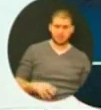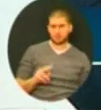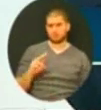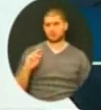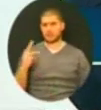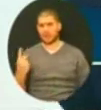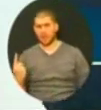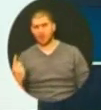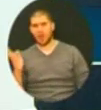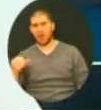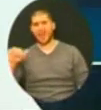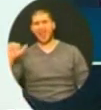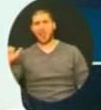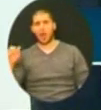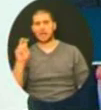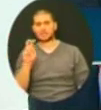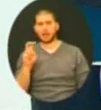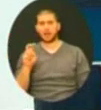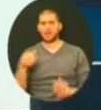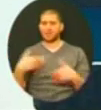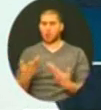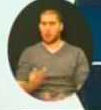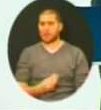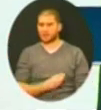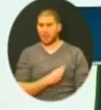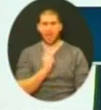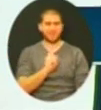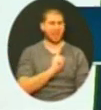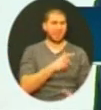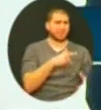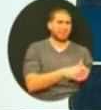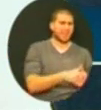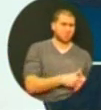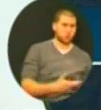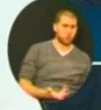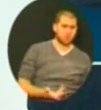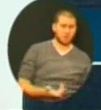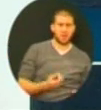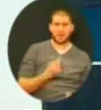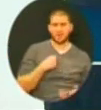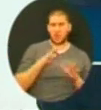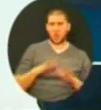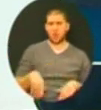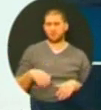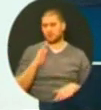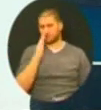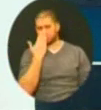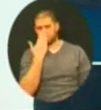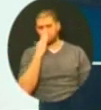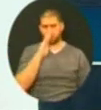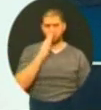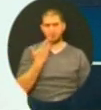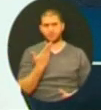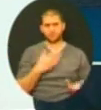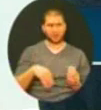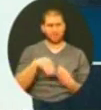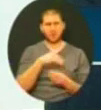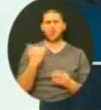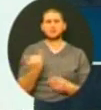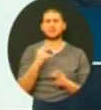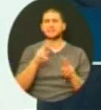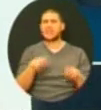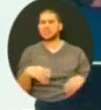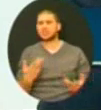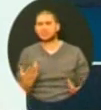אחד, על אלאור עזריה, תנו לו חנינה, אבל אל תתערבו הפוליטיקאים. אני לא אוהב את הדיבורים האלה של ההתפלפלויות. כל פעם יש